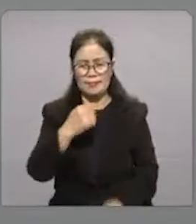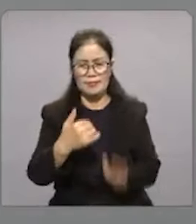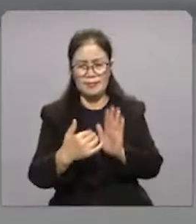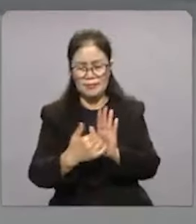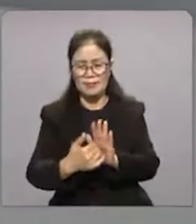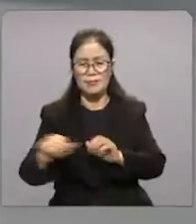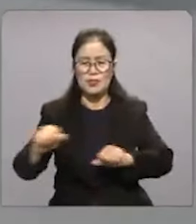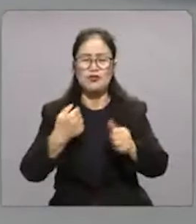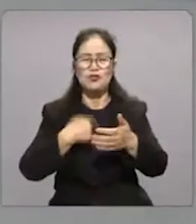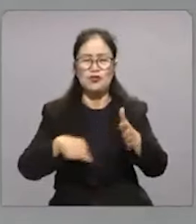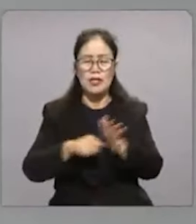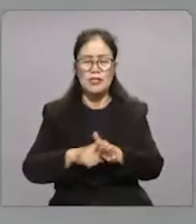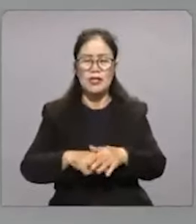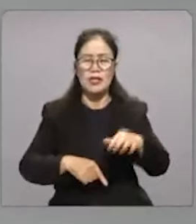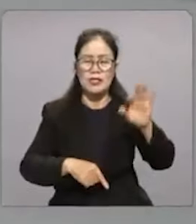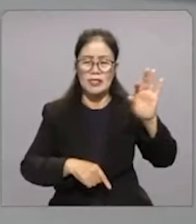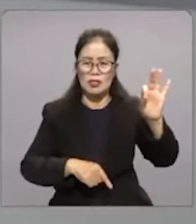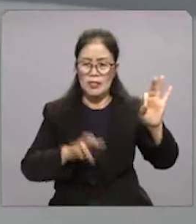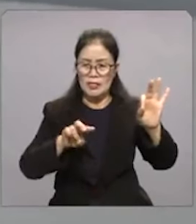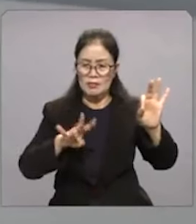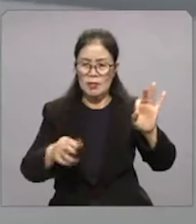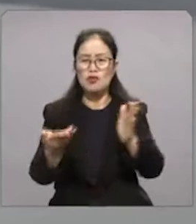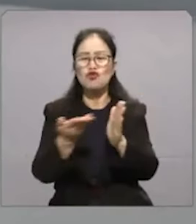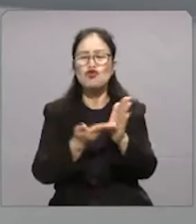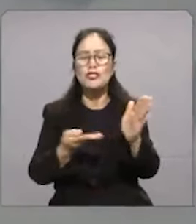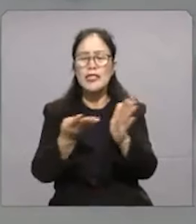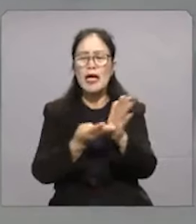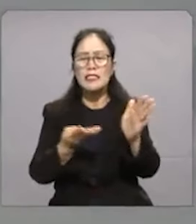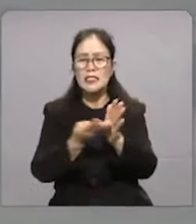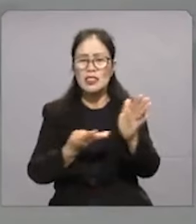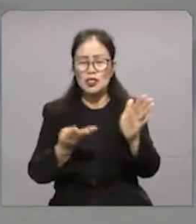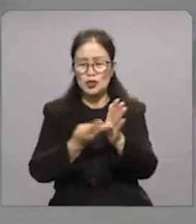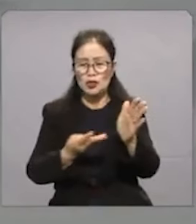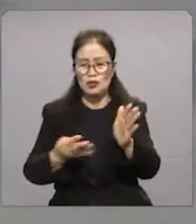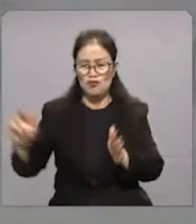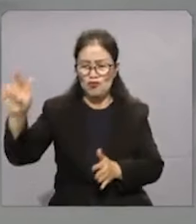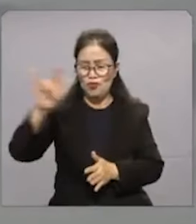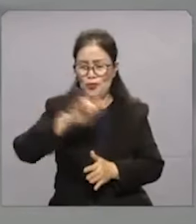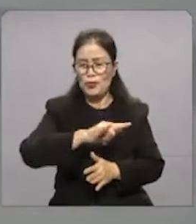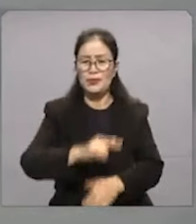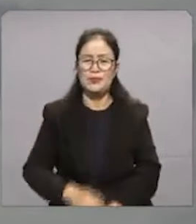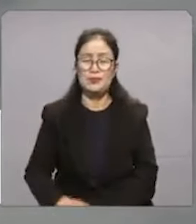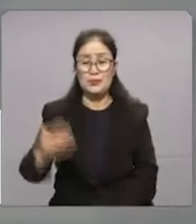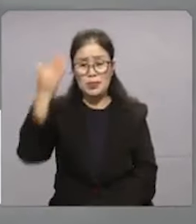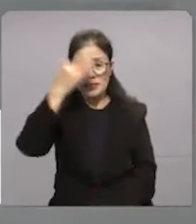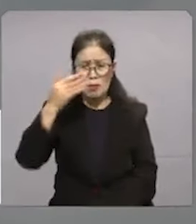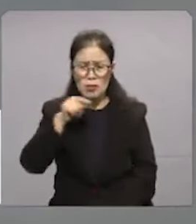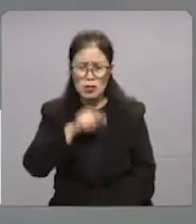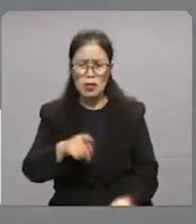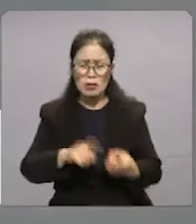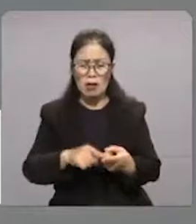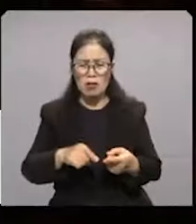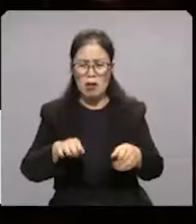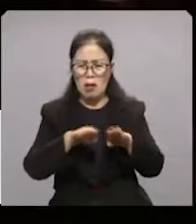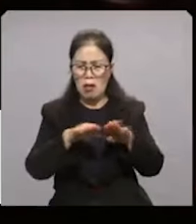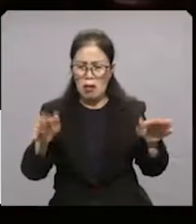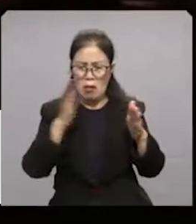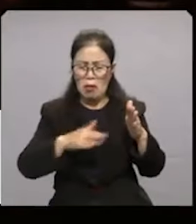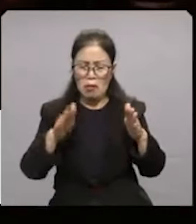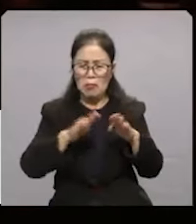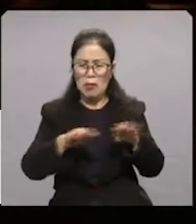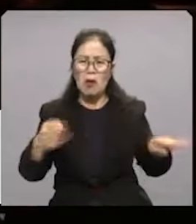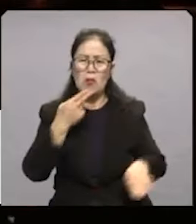이행을 위해 지난달 23일 군산기지로 온 MQ-9 리퍼입니다. 트럼프는 이를 두고 불공평하다고